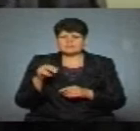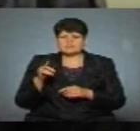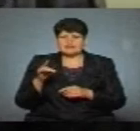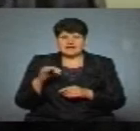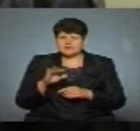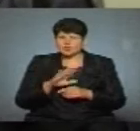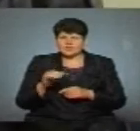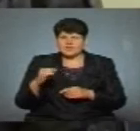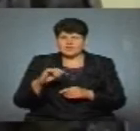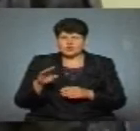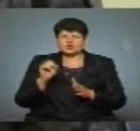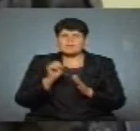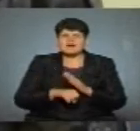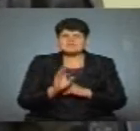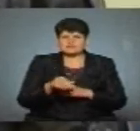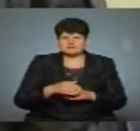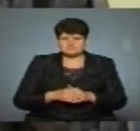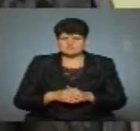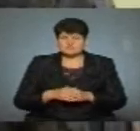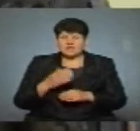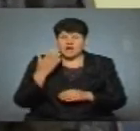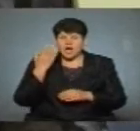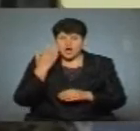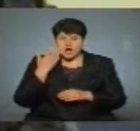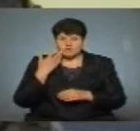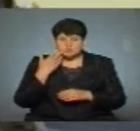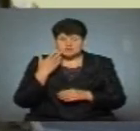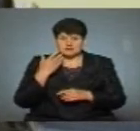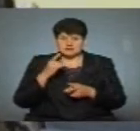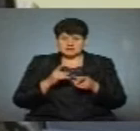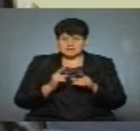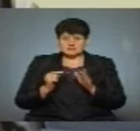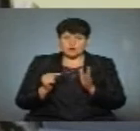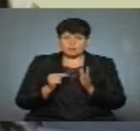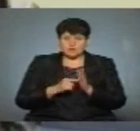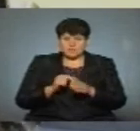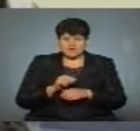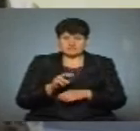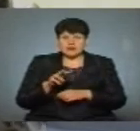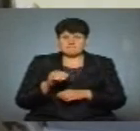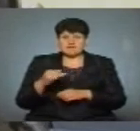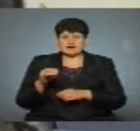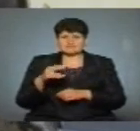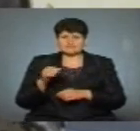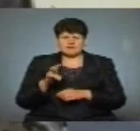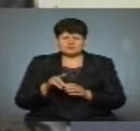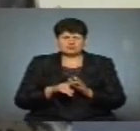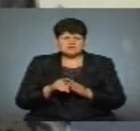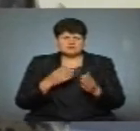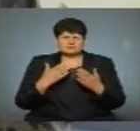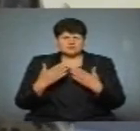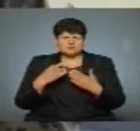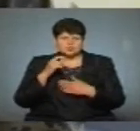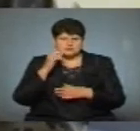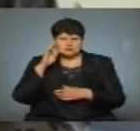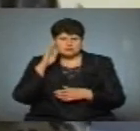герой, а то бандит. От. А коли вже дійсно я попав на Майдан і почав спілкуватися з українськими